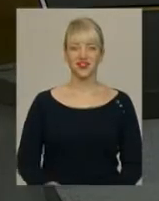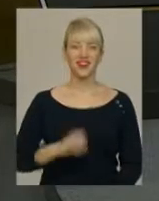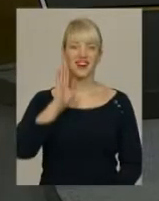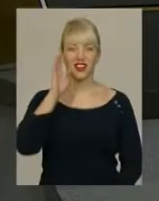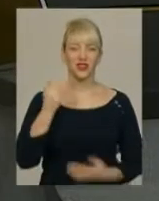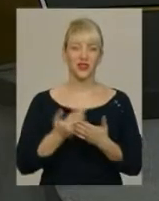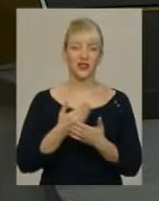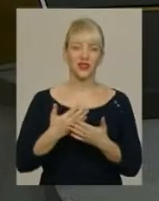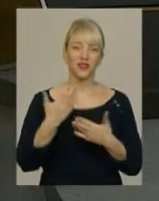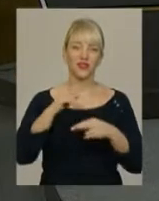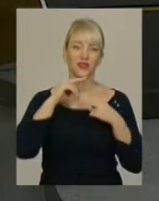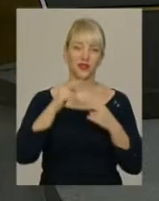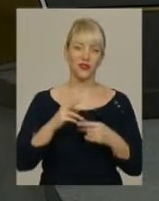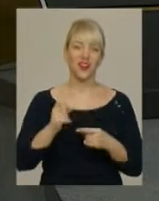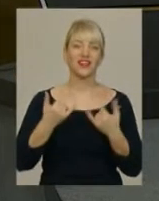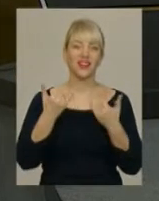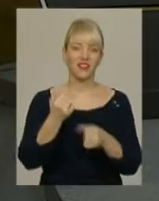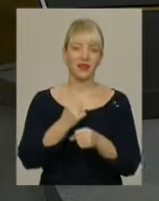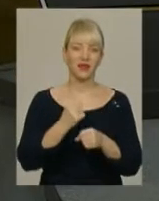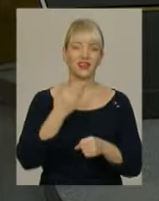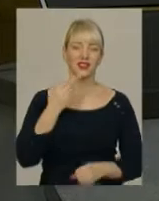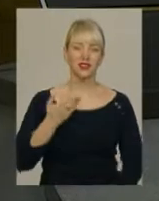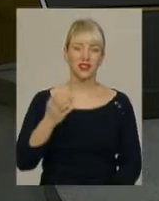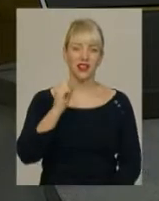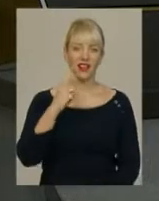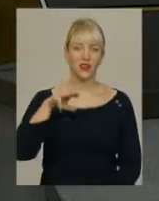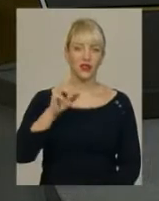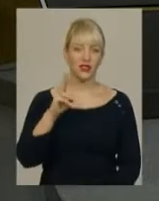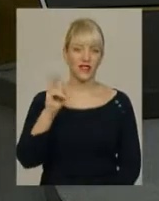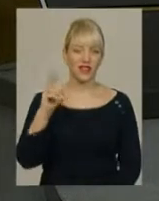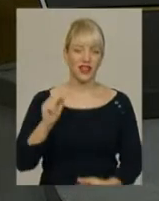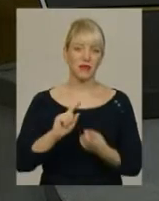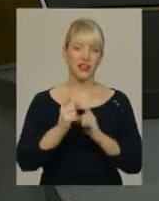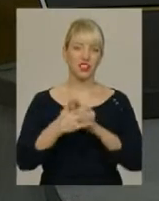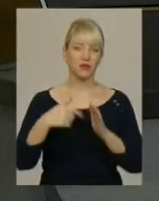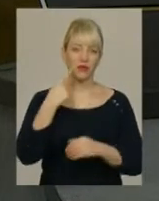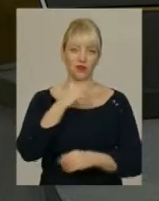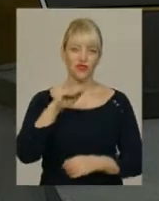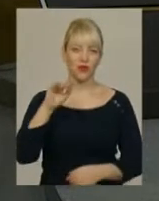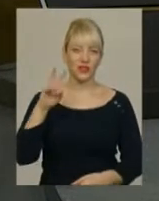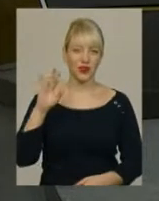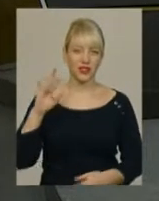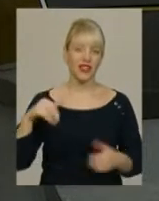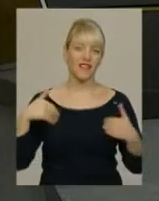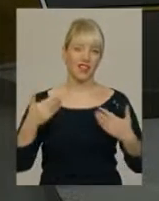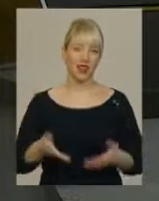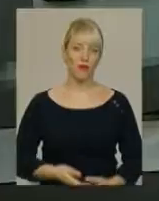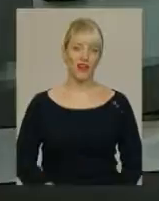Ранковий випуск новин до вашої уваги. В студії працюють ведуча Ярослава Антошевська, перекладач на жестову мову Оксана Фіновська. Ми вітаємо